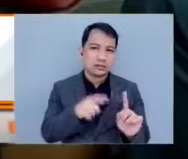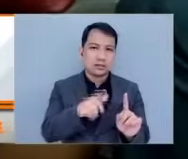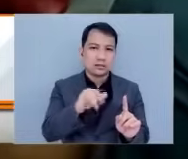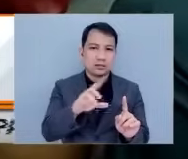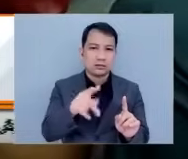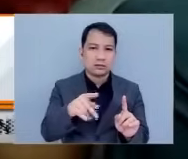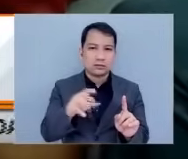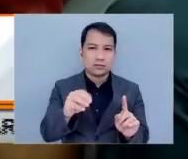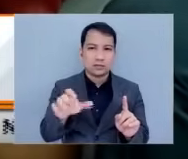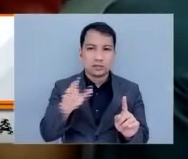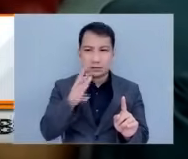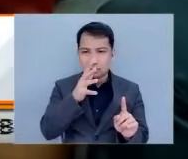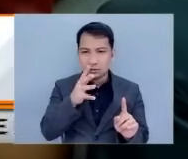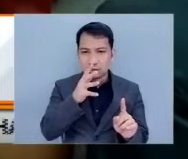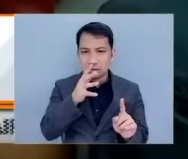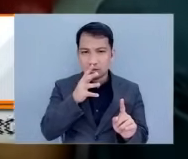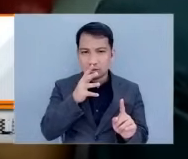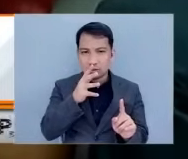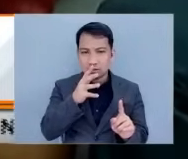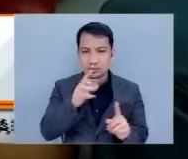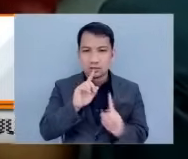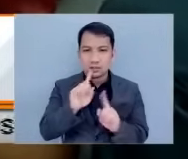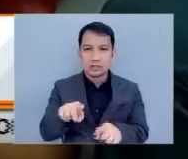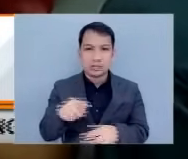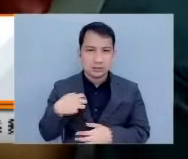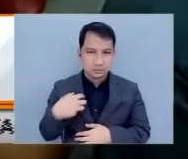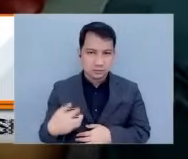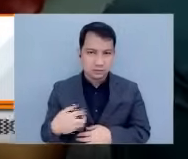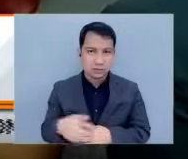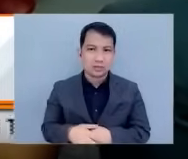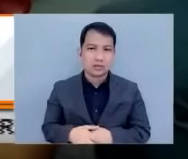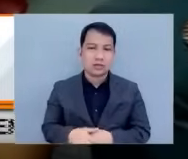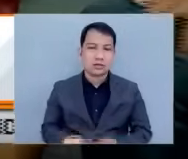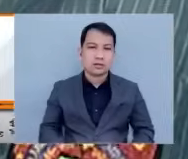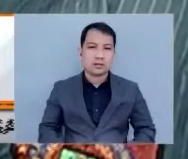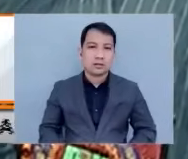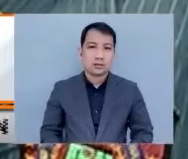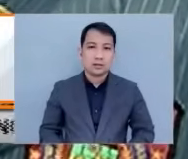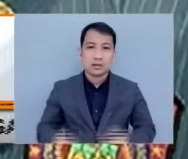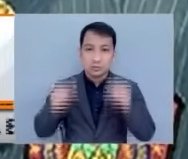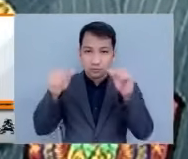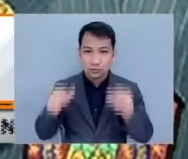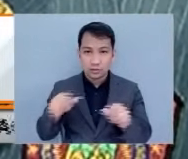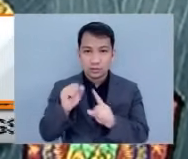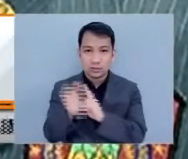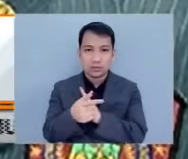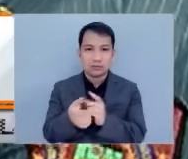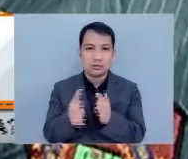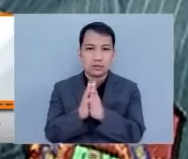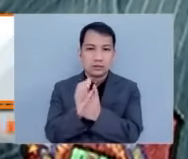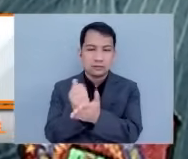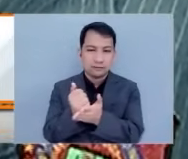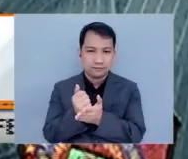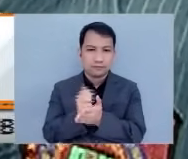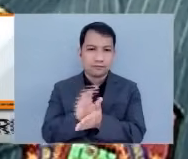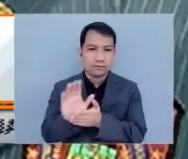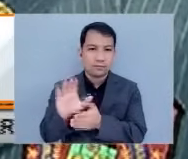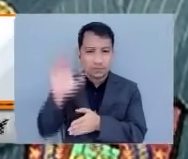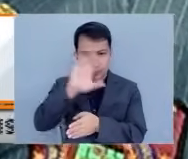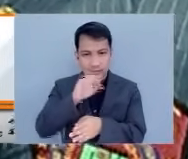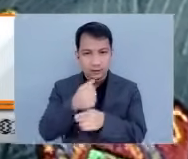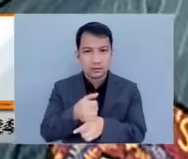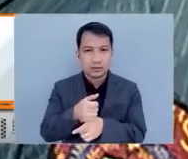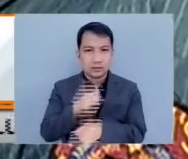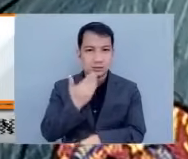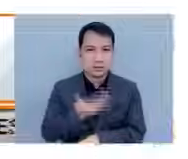ng sanggol, agad nag-report sa mga pulis. Nag-post din siya sa social media para humingi ng tulong sa paghahanap sa kanyang anak.